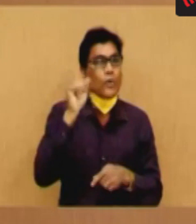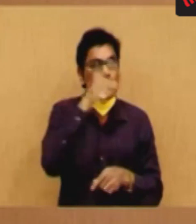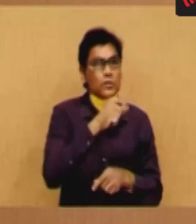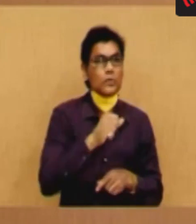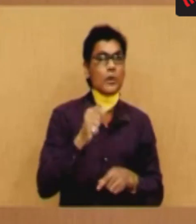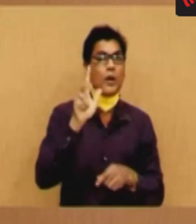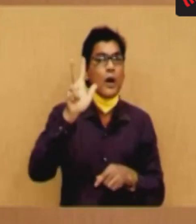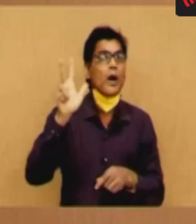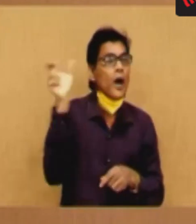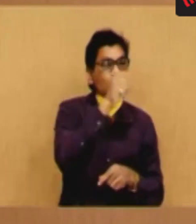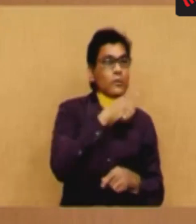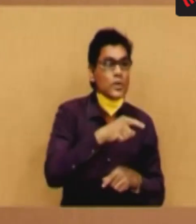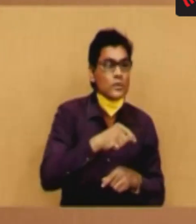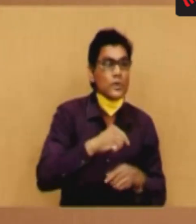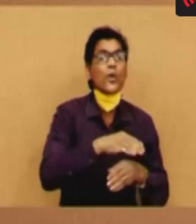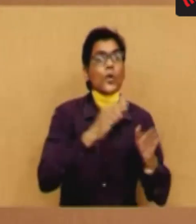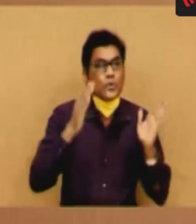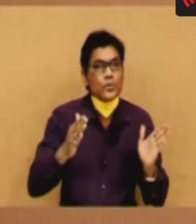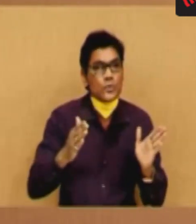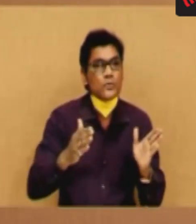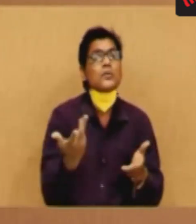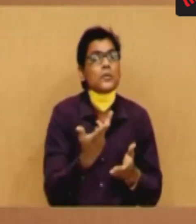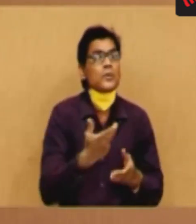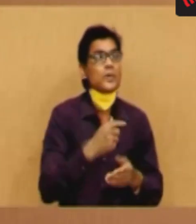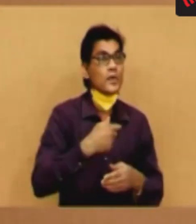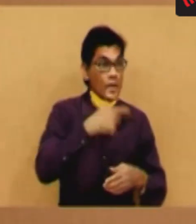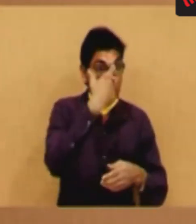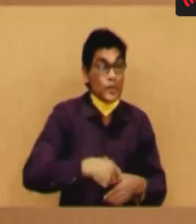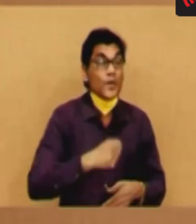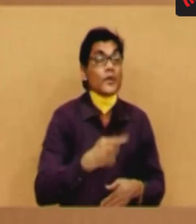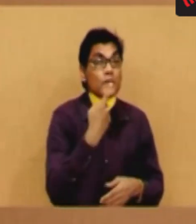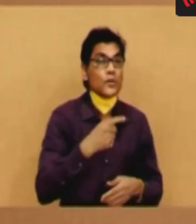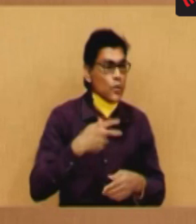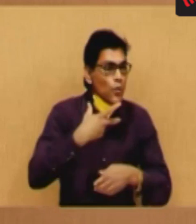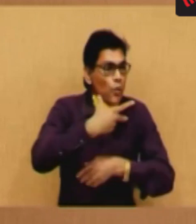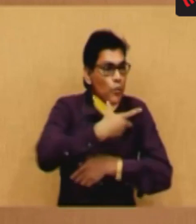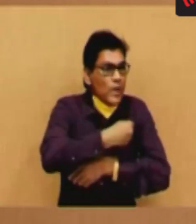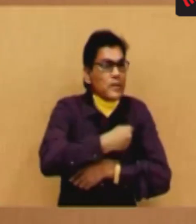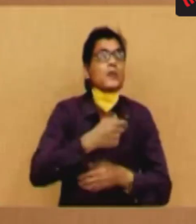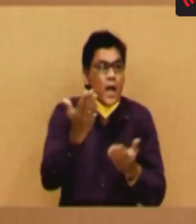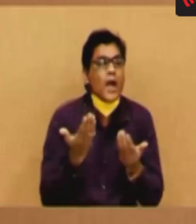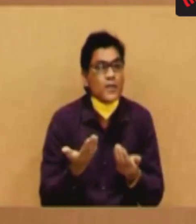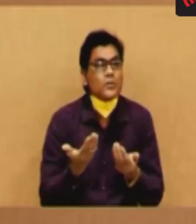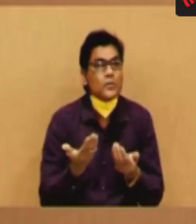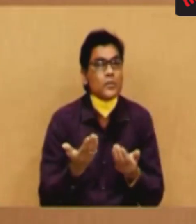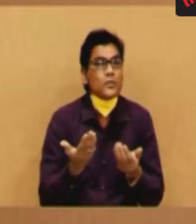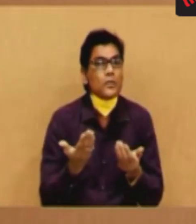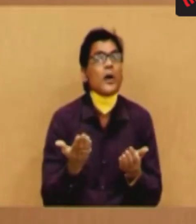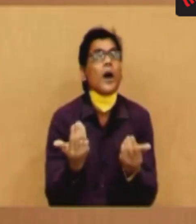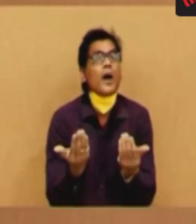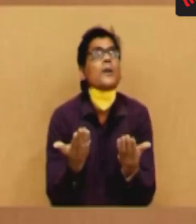परिबे केतिक समय भितर आपण भावुछंती व्यक्तिगत भाव रे जे गोटिए वैक्सीन आसी जाई परिबो किंतु जो वैक्सीन